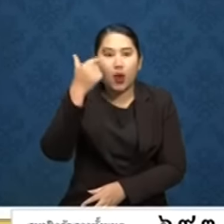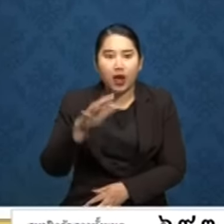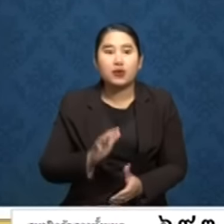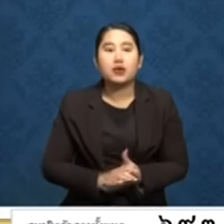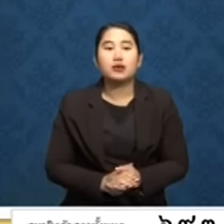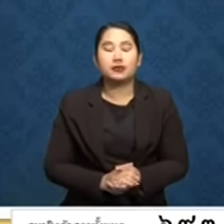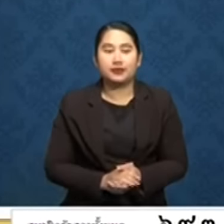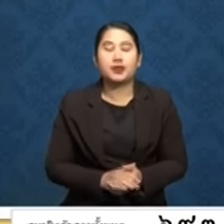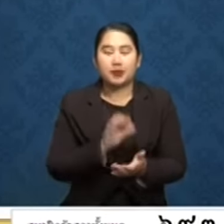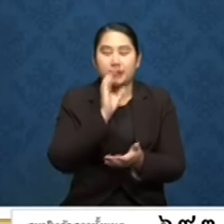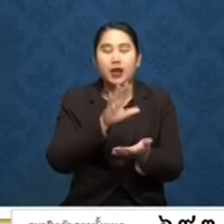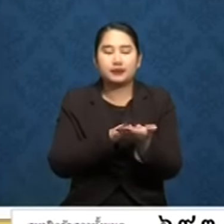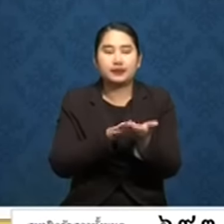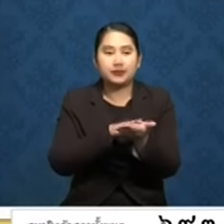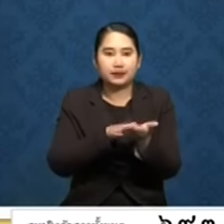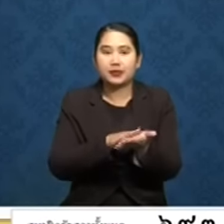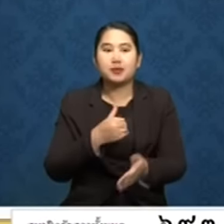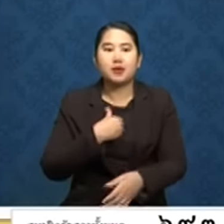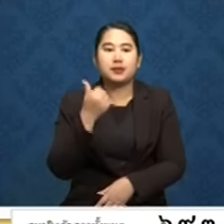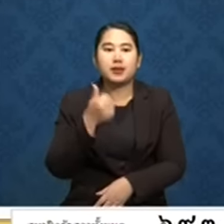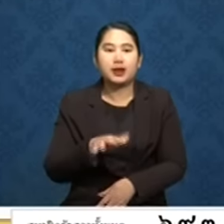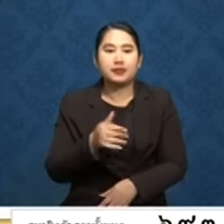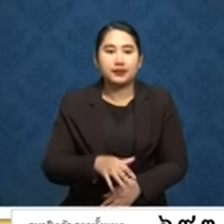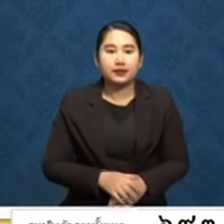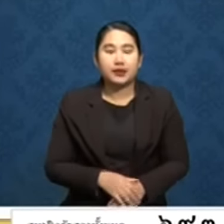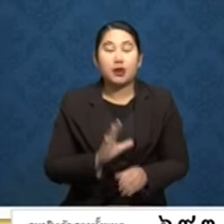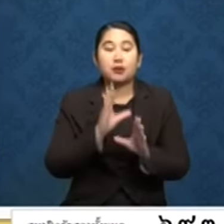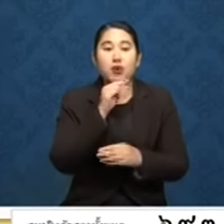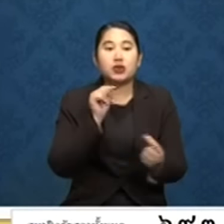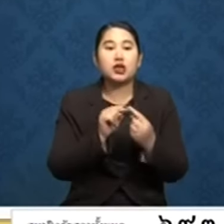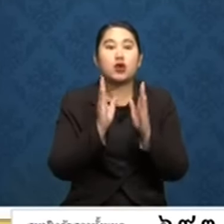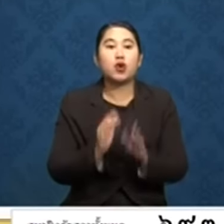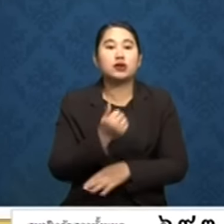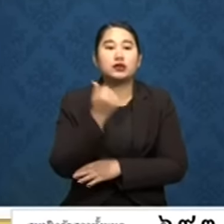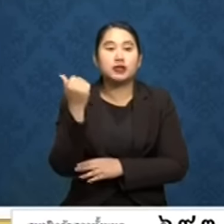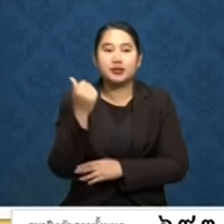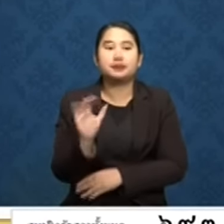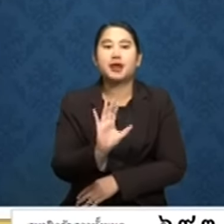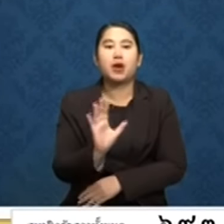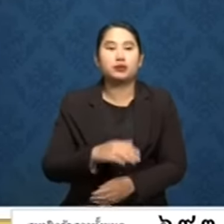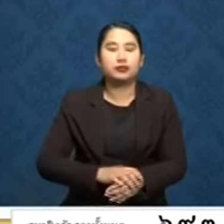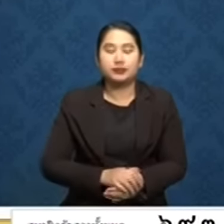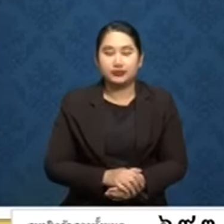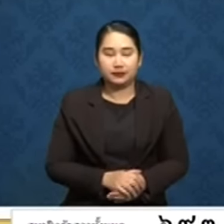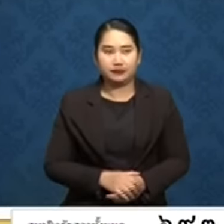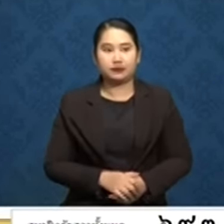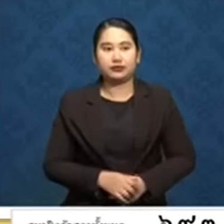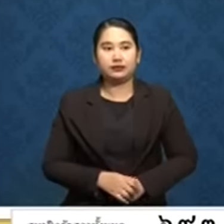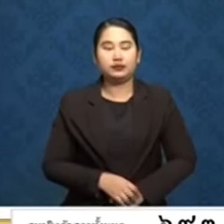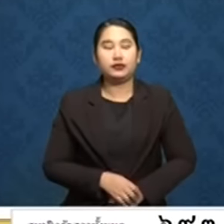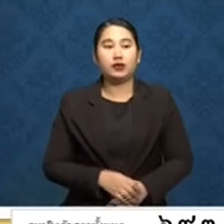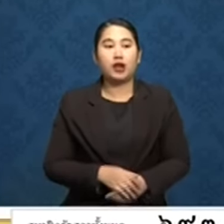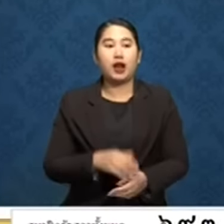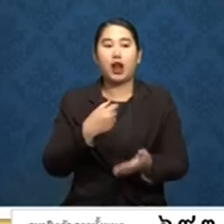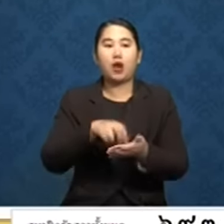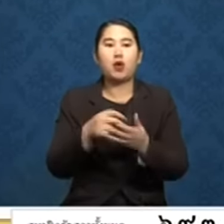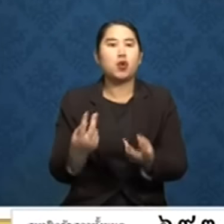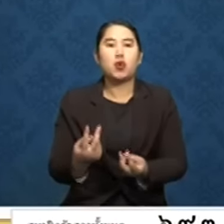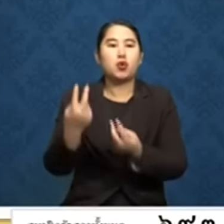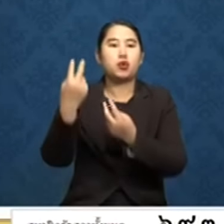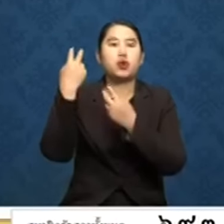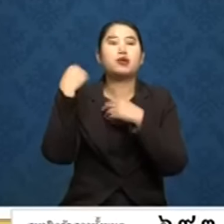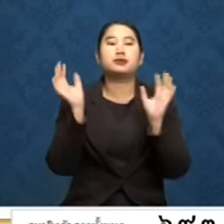ผมขออภัยด้วยผมไม่อนุญาตที่จะพูดถึงบุคคลในอดีตที่ผ่านไปนะครับเพราะงั้นก็ย้อนไปอีกเยอะเลยครับ